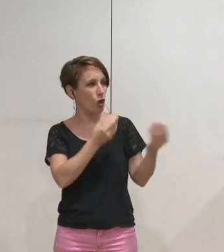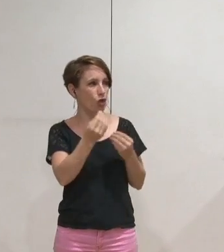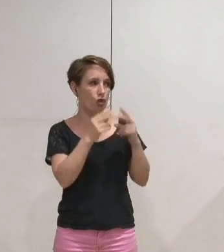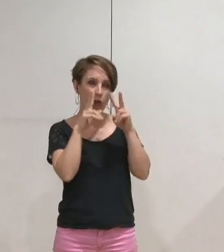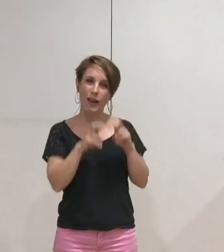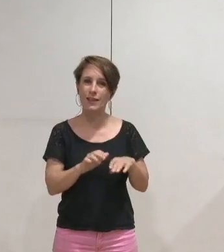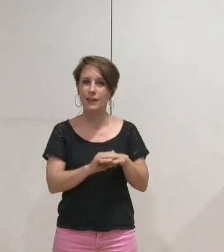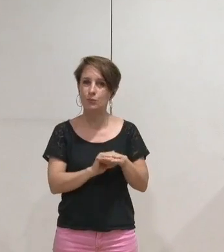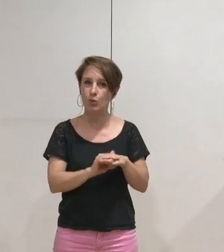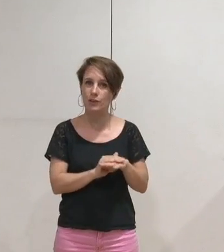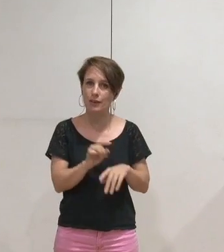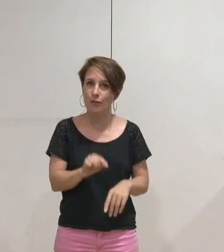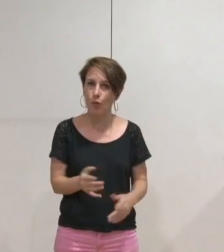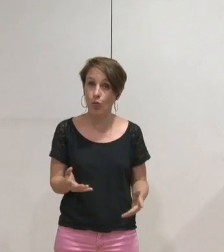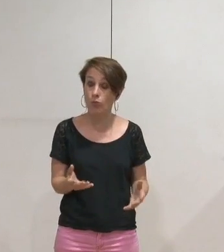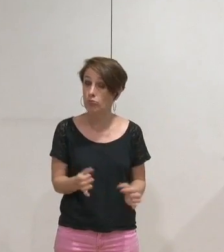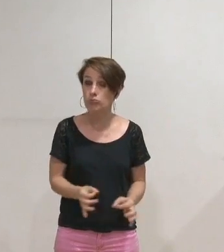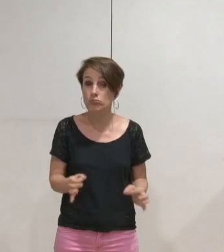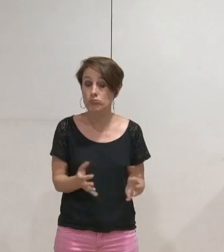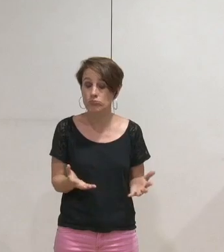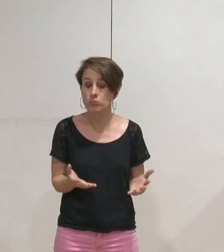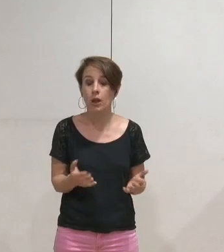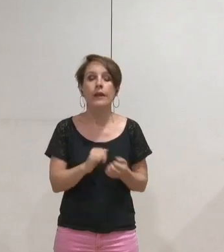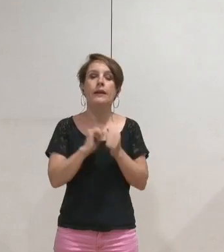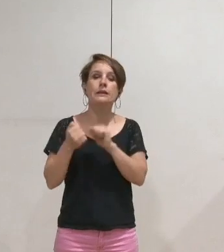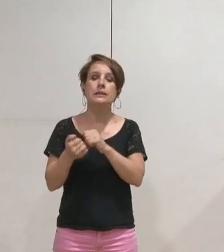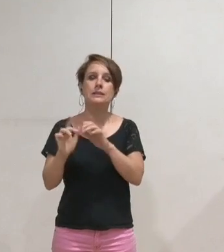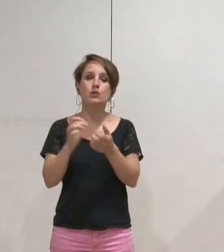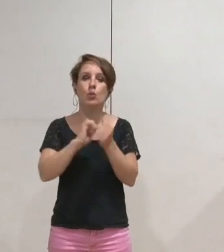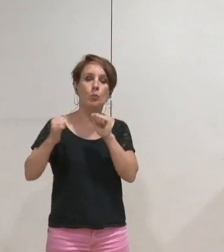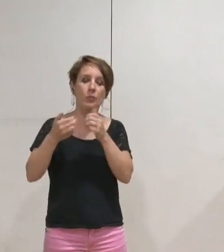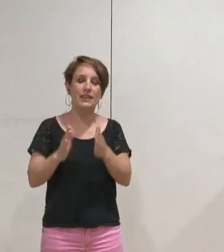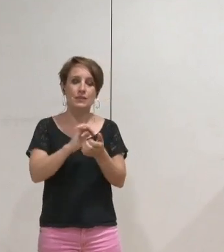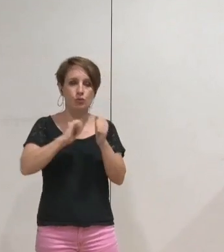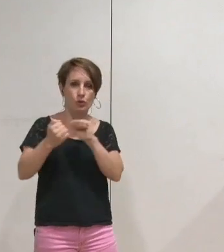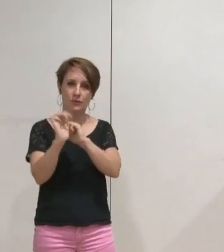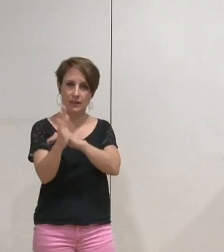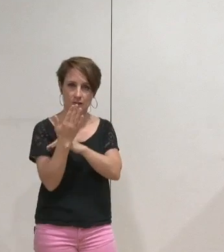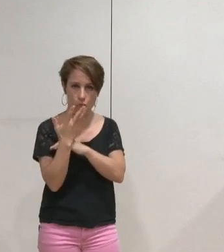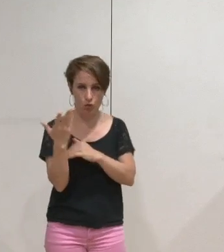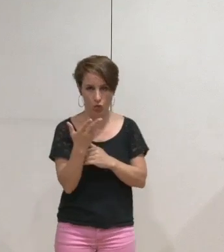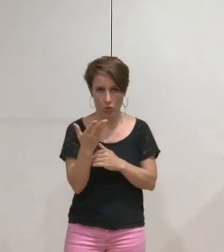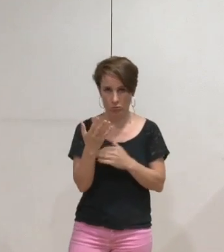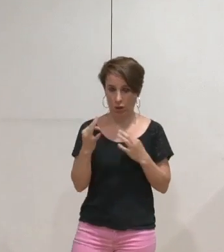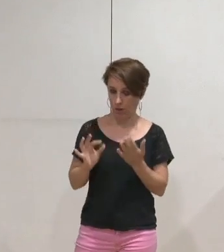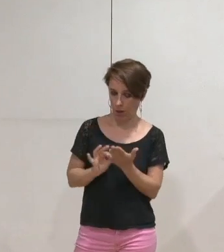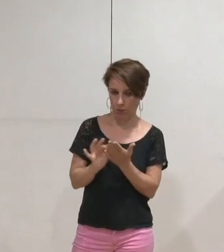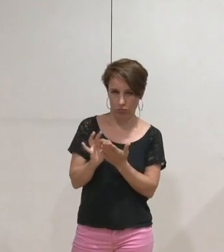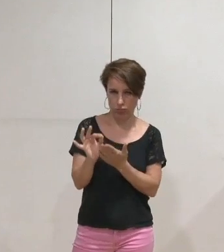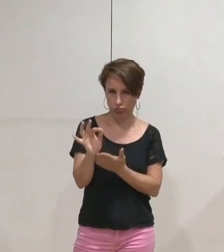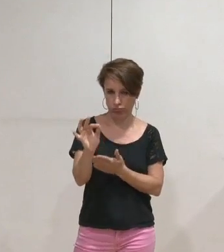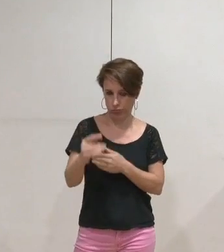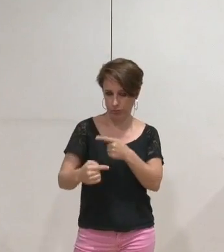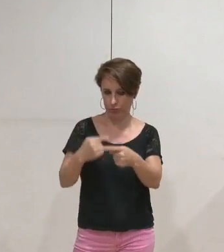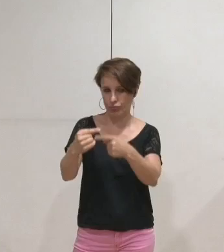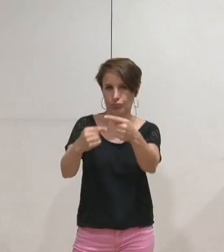politiques que montre cette décision modificative sur le plan de la trajectoire l'exécution